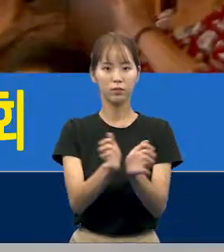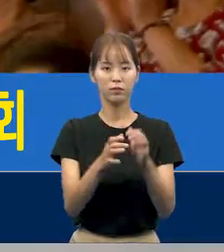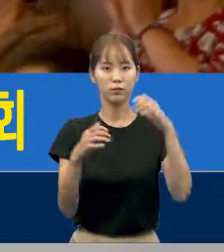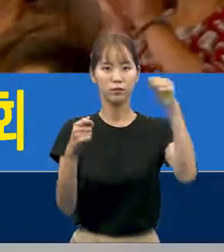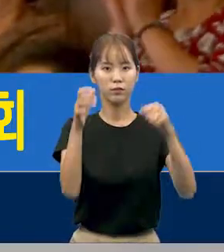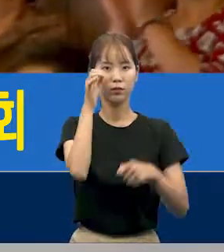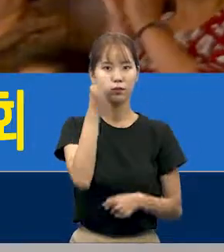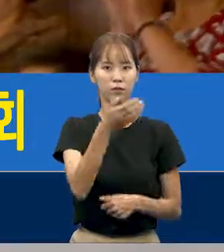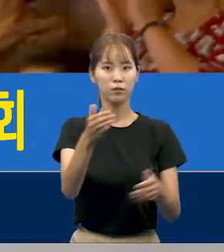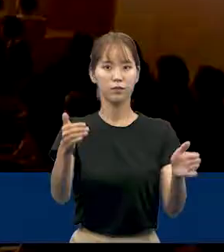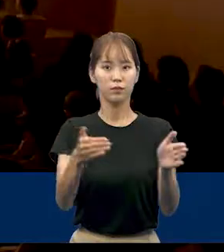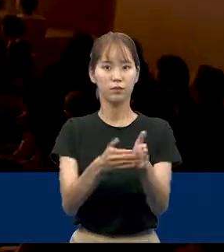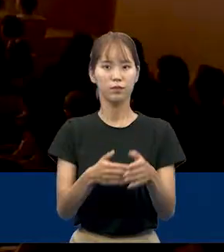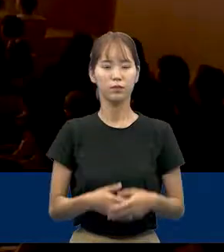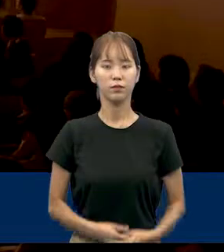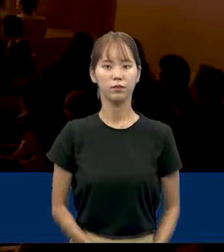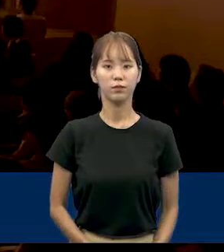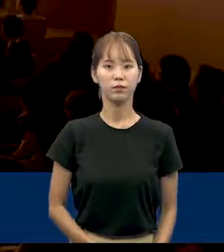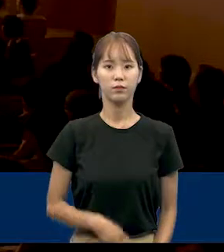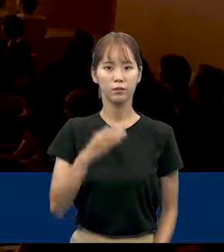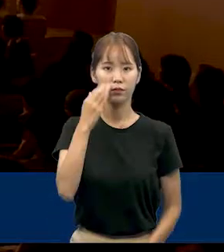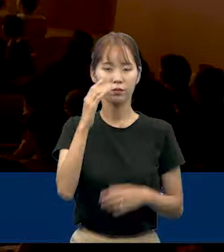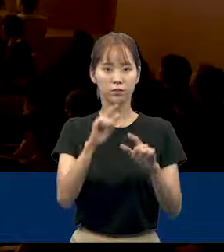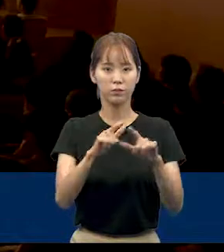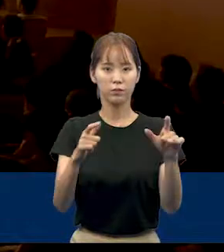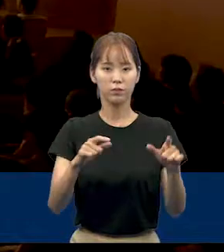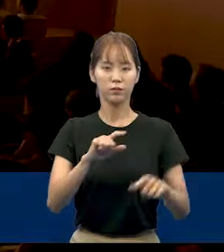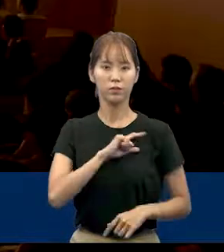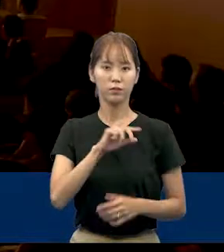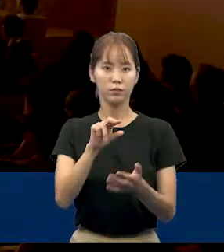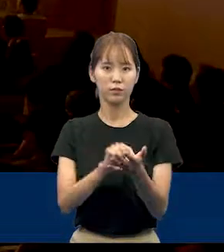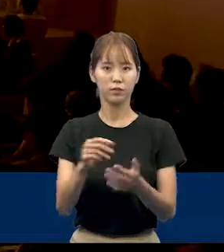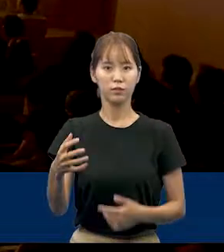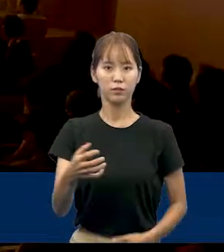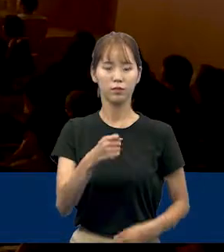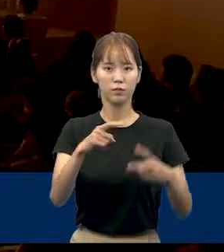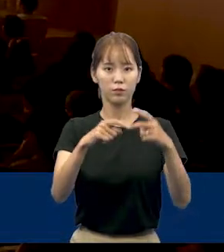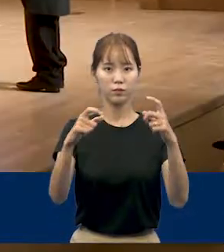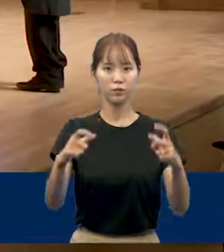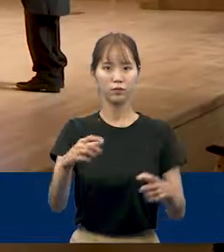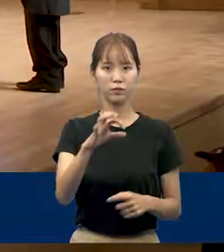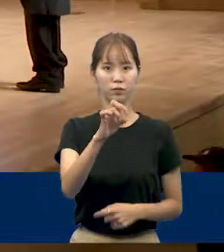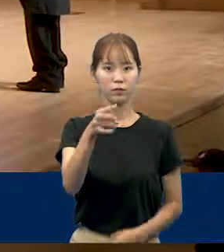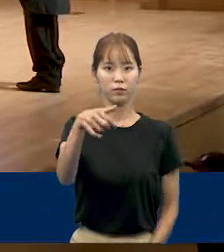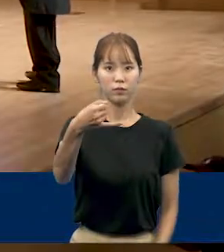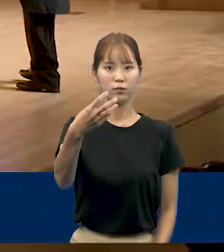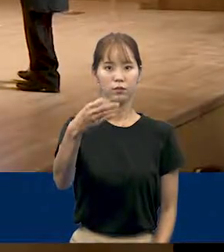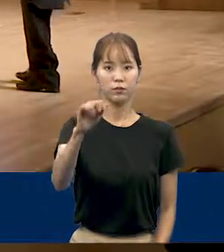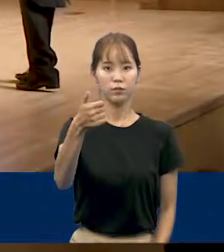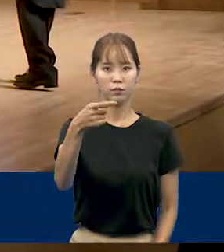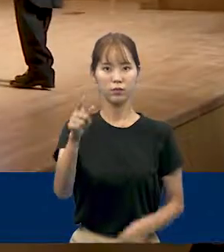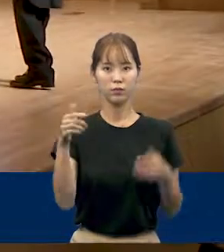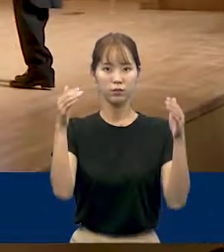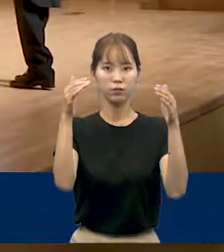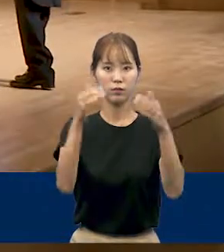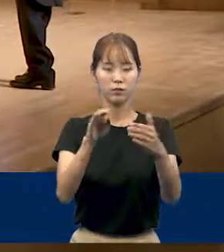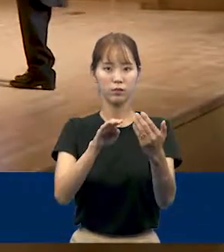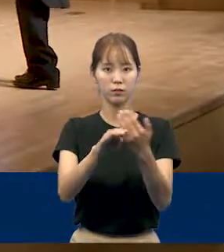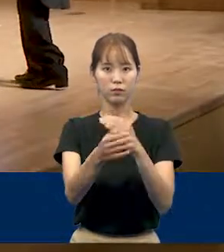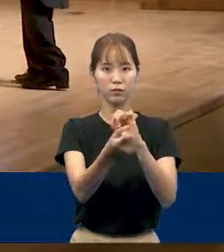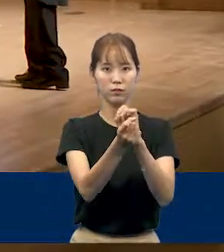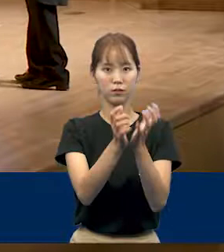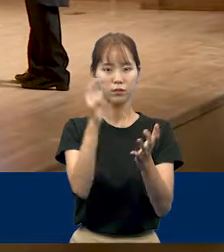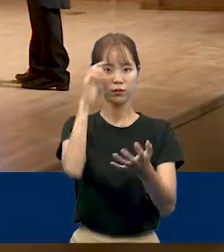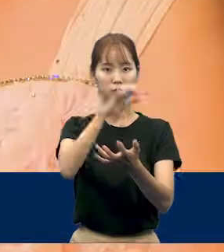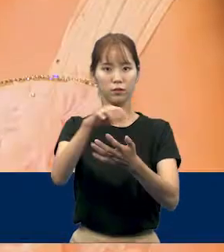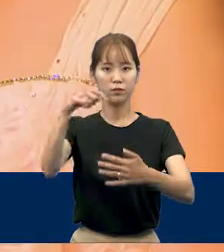정기연주회가 개최됐습니다. 우리의 푸르른 날을 주제로 한 이번 공연은 동대문 시니어 예그리나 합창단을 중심으로